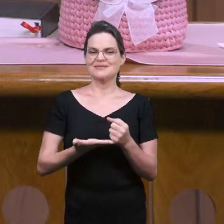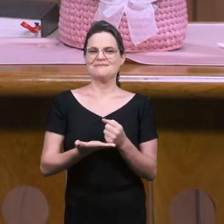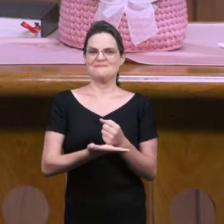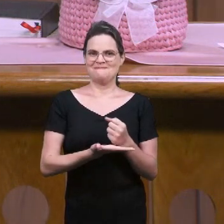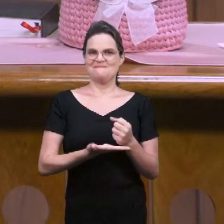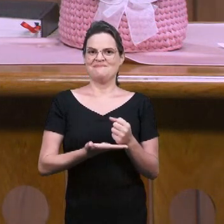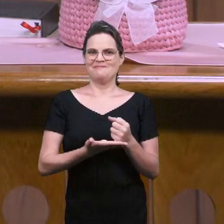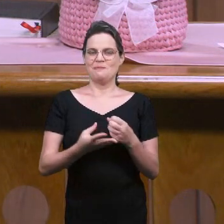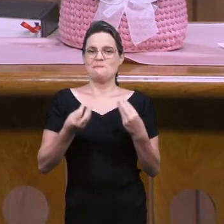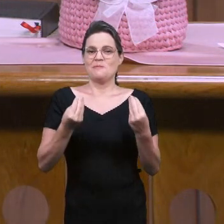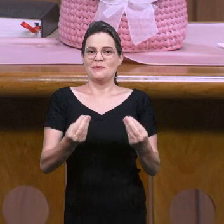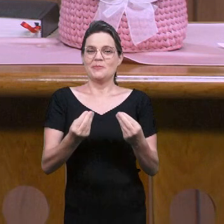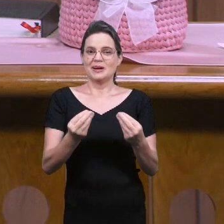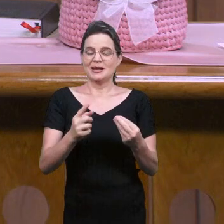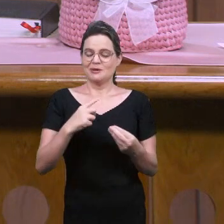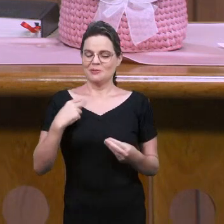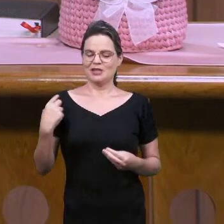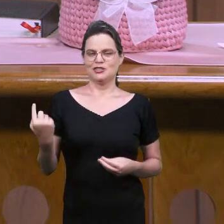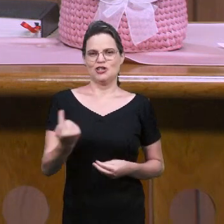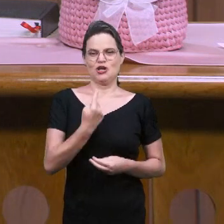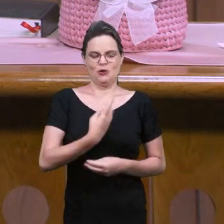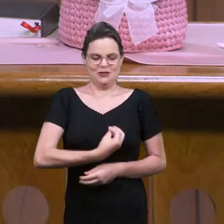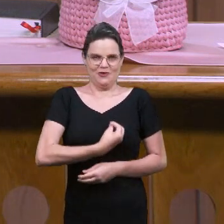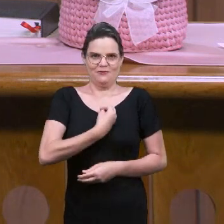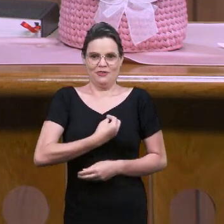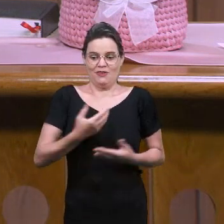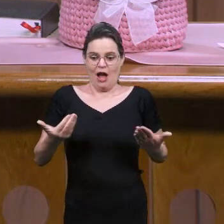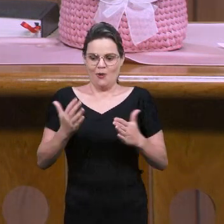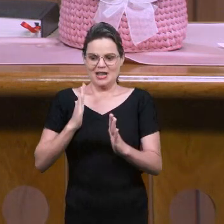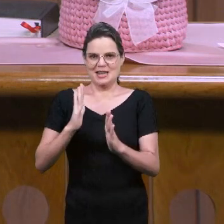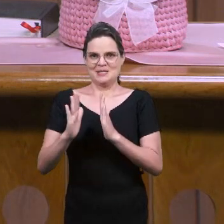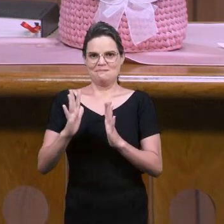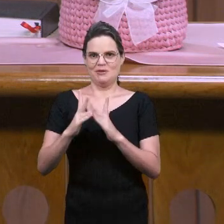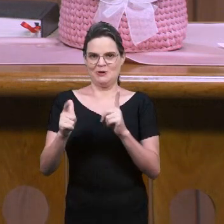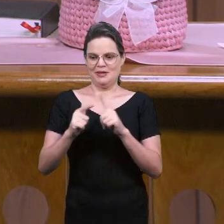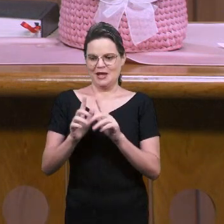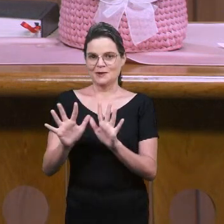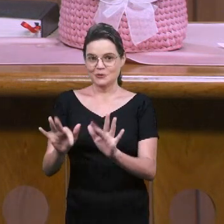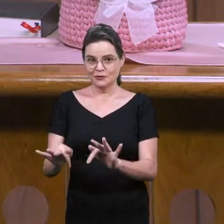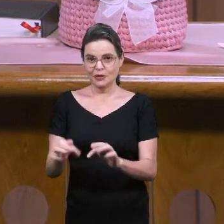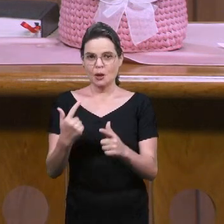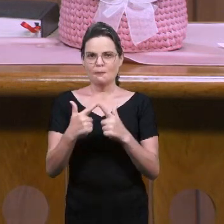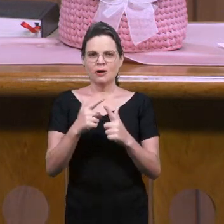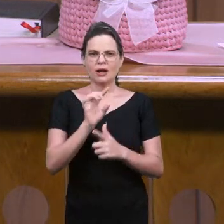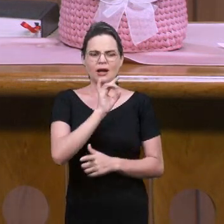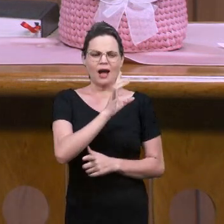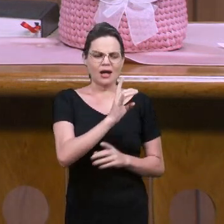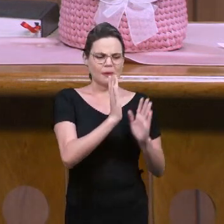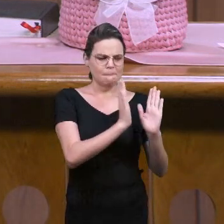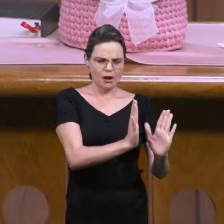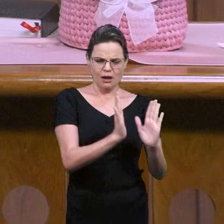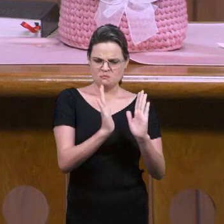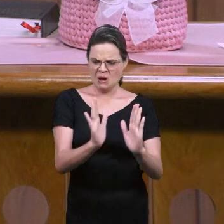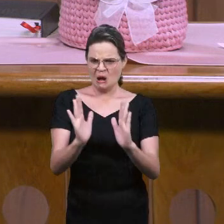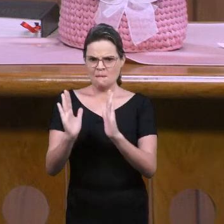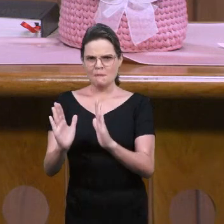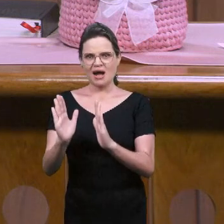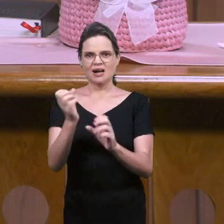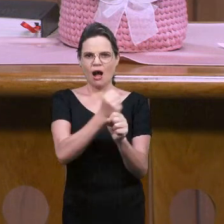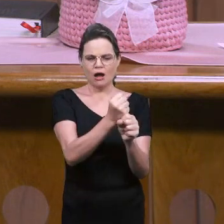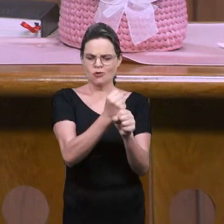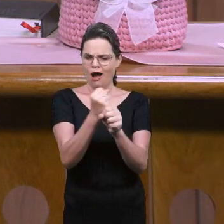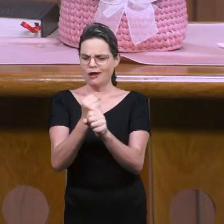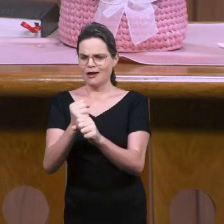fondement pour ce qui est la vie de l'Église. Chaque époque dans l'histoire d'Israël peut